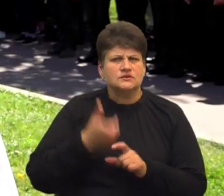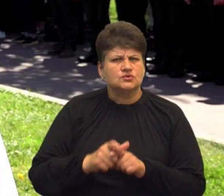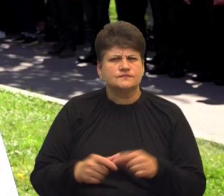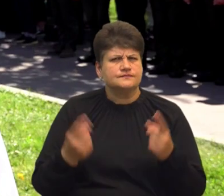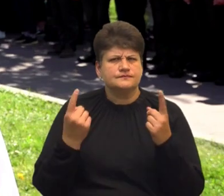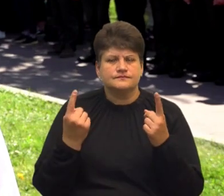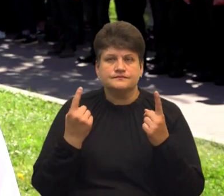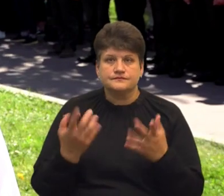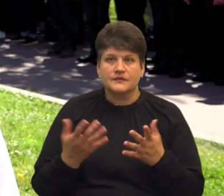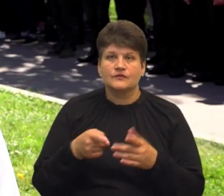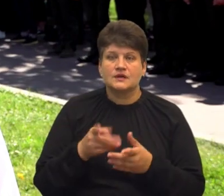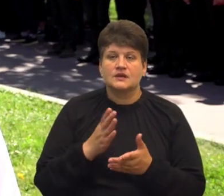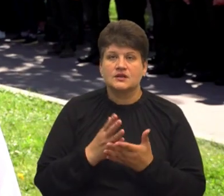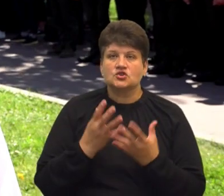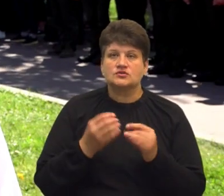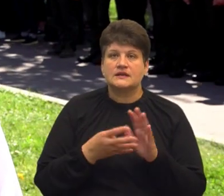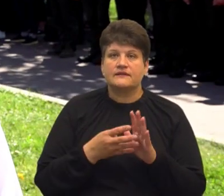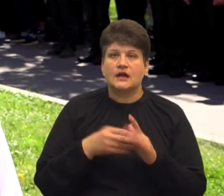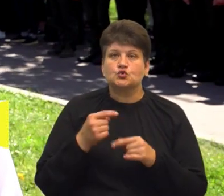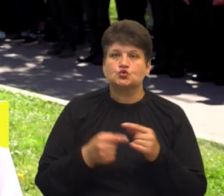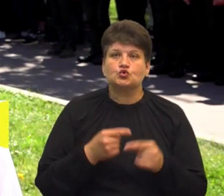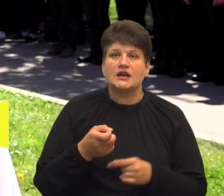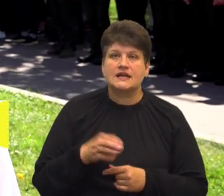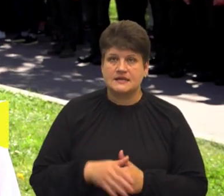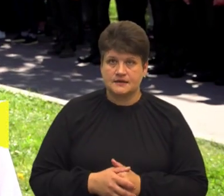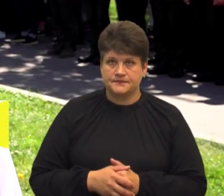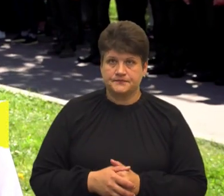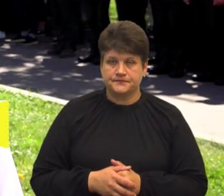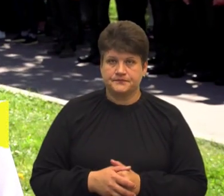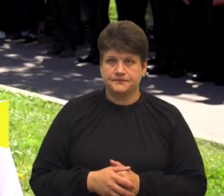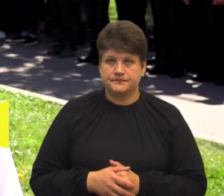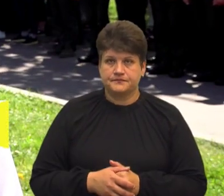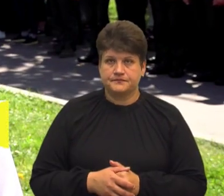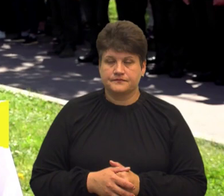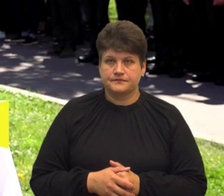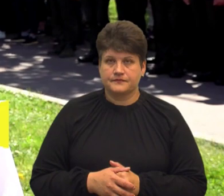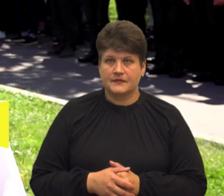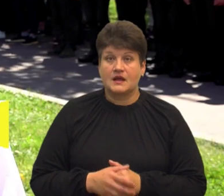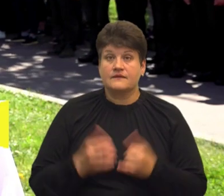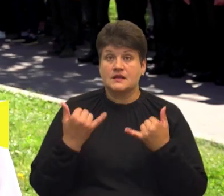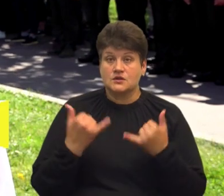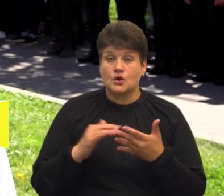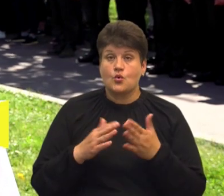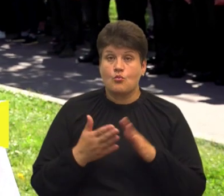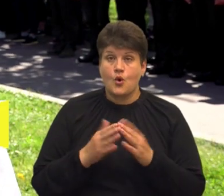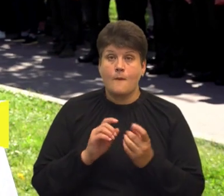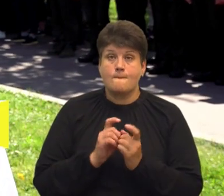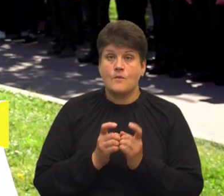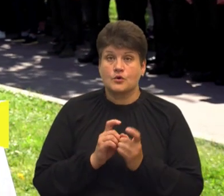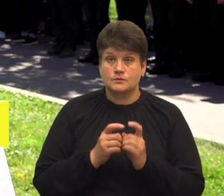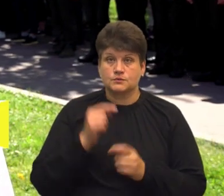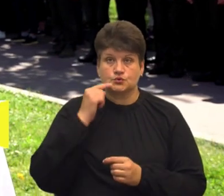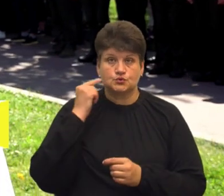ще комплектування від цього століття і тому в Нижніх умовах боротьби з російською агресією